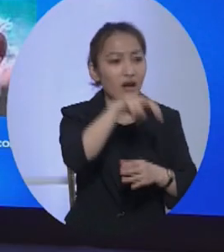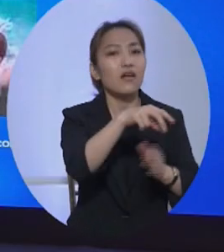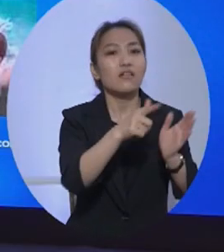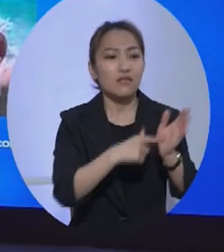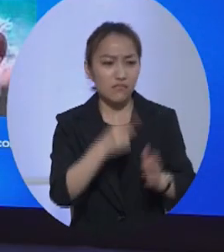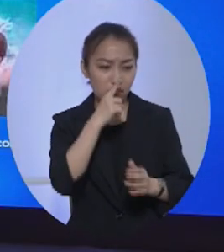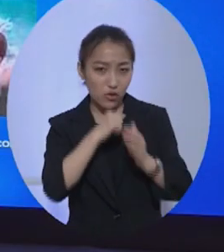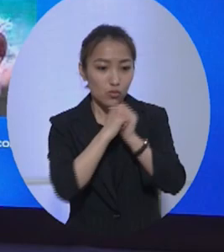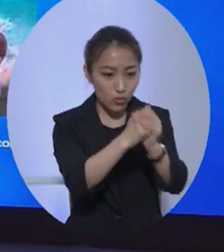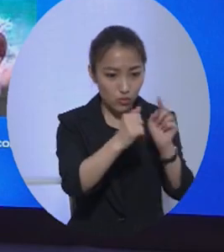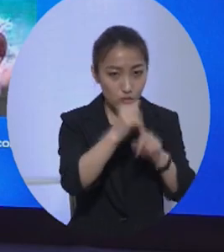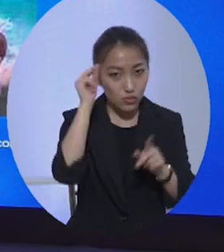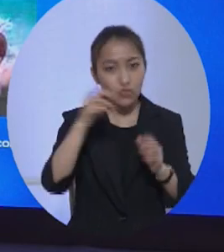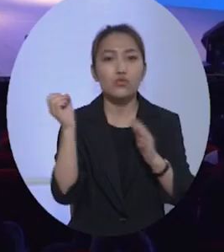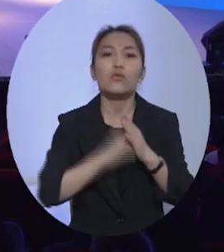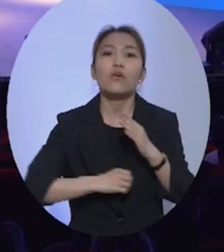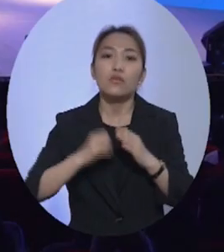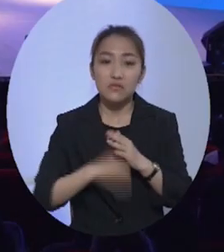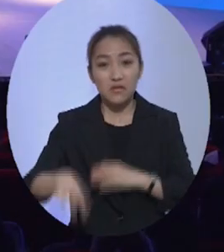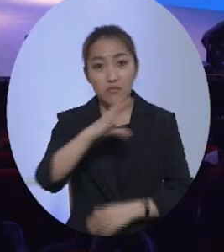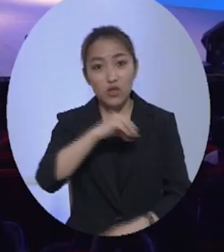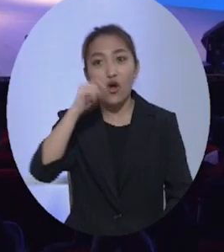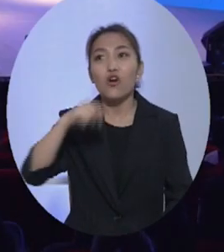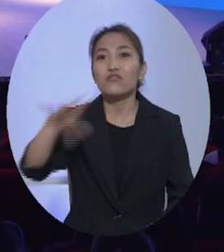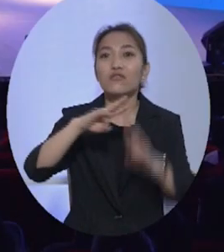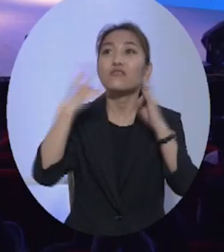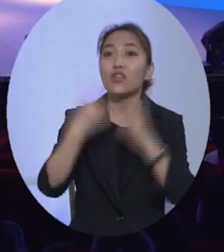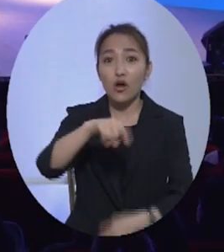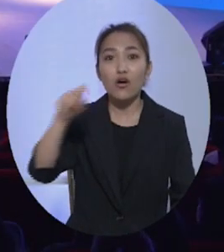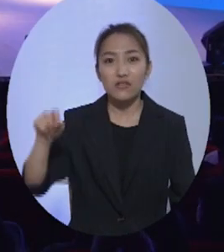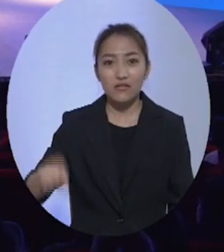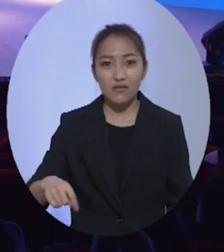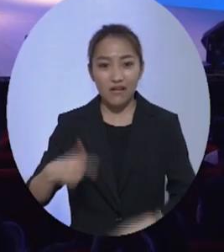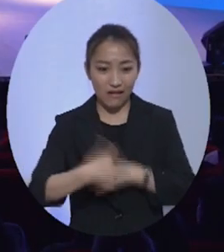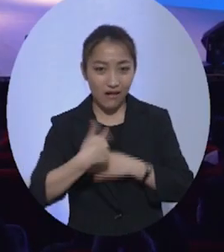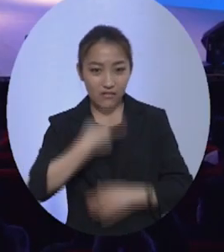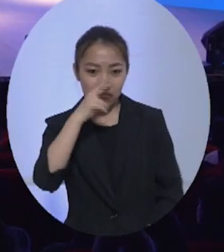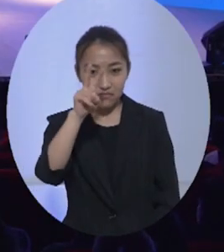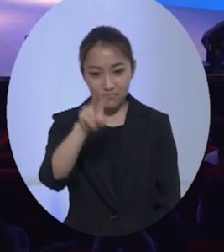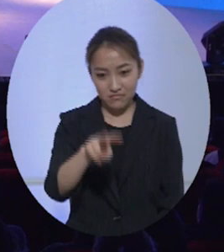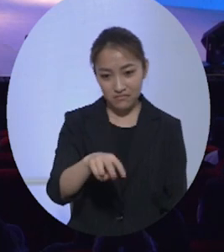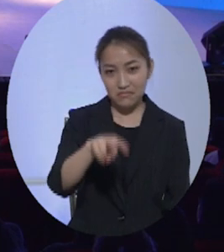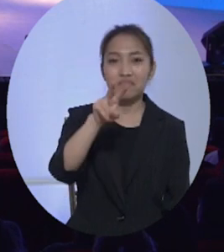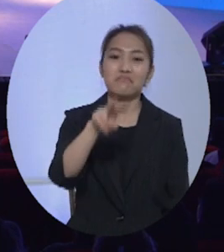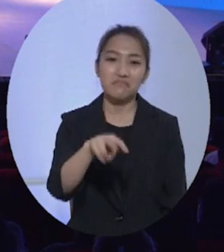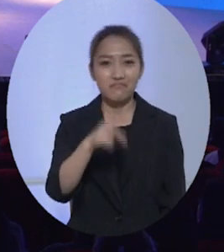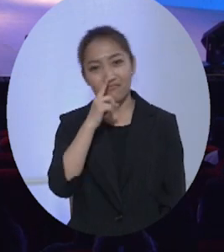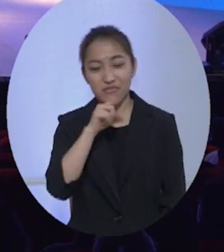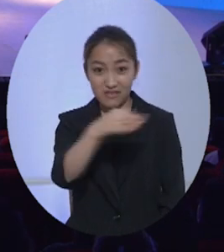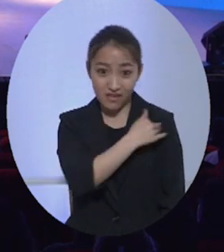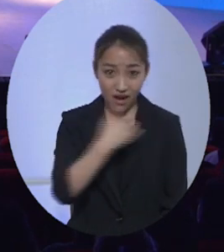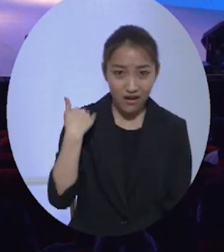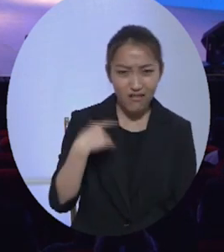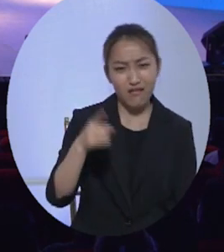байна. Өнөөдөр бид нар бол яав гэхээр гадаад үзэм чамгийн чухал болчиход тэгээ энэ хүн одоо ийм дарга гэх юм уу энэ хүн одоо их